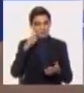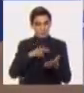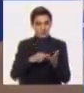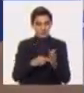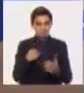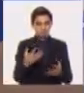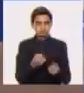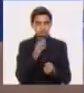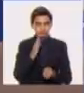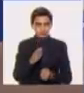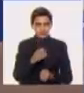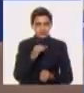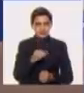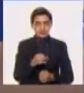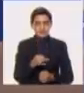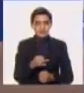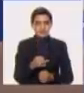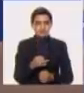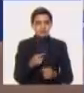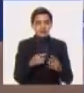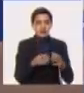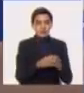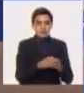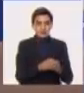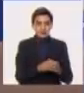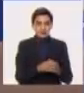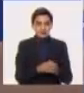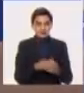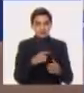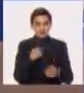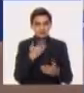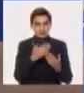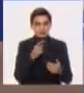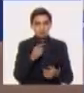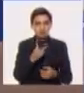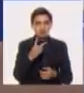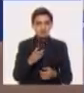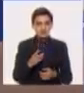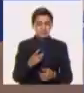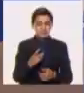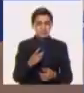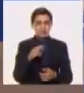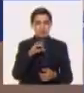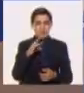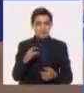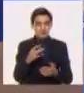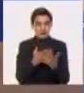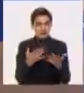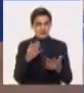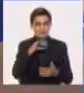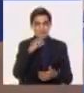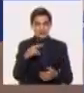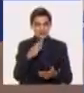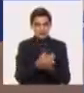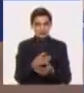қолдауға бағытталған компаниялар тарапы бойынша бүгін таңда 1200 тауарлардың түрлері сырттан